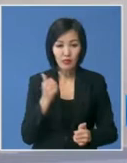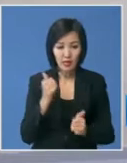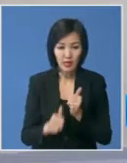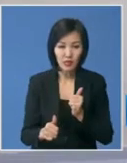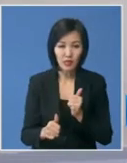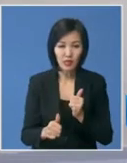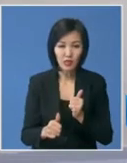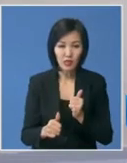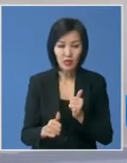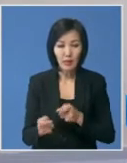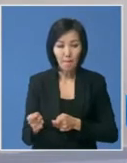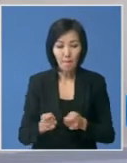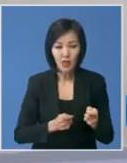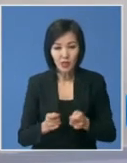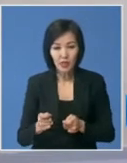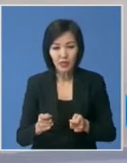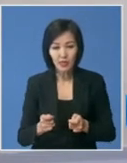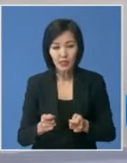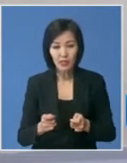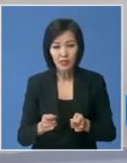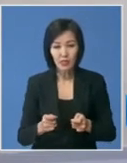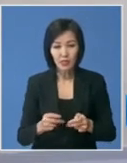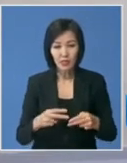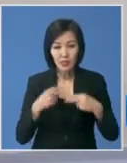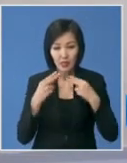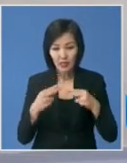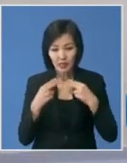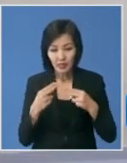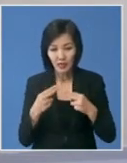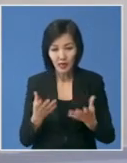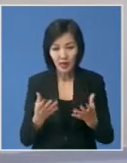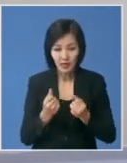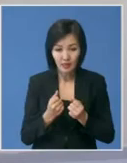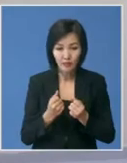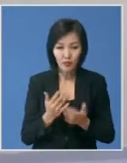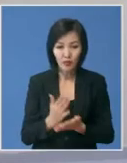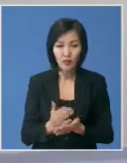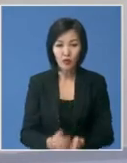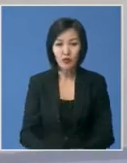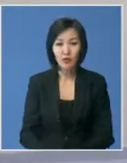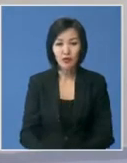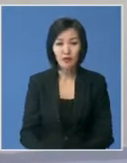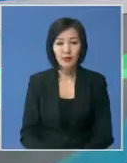қашанда басшылар ұжымымыздың басшылары арқылы еленіп жатыр.